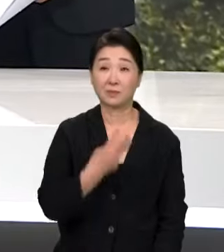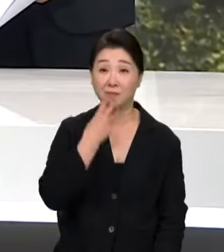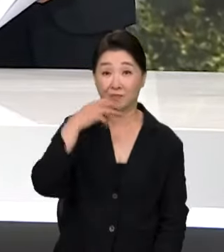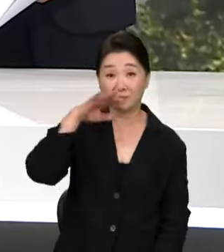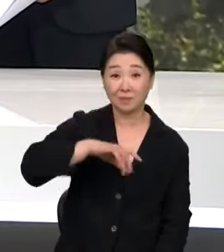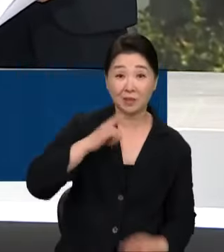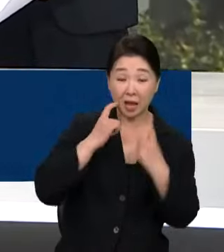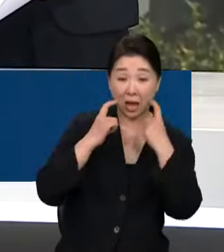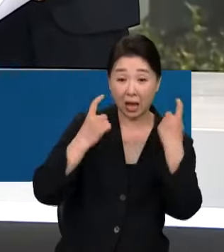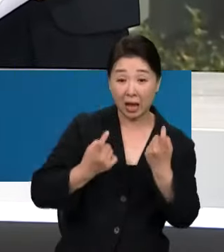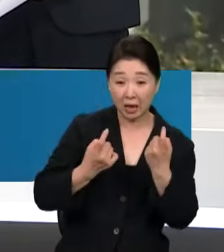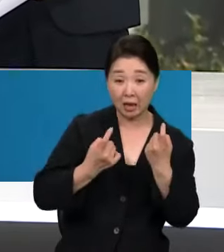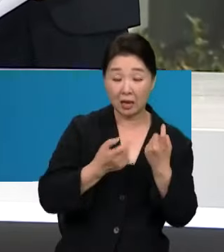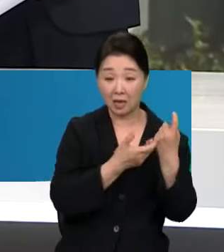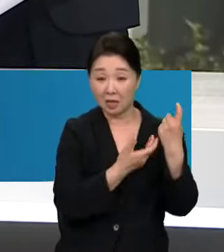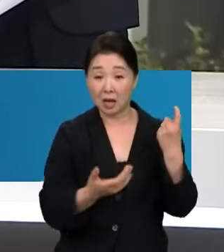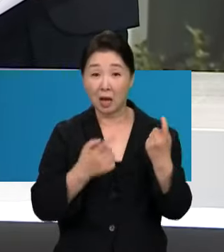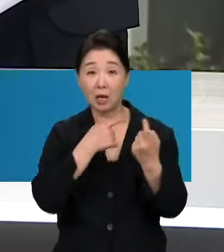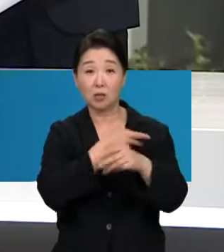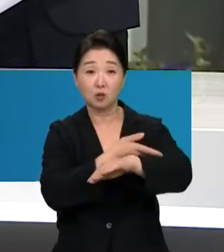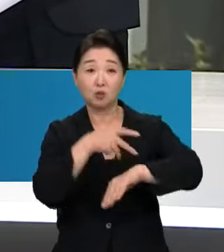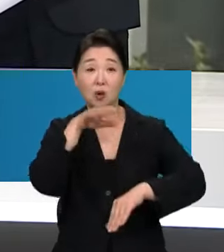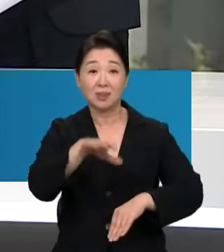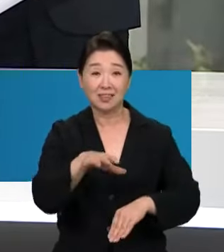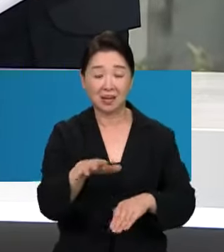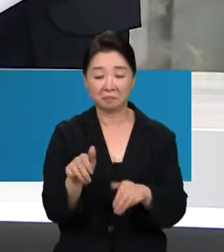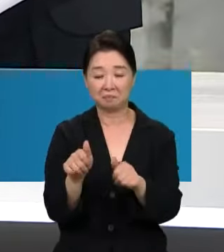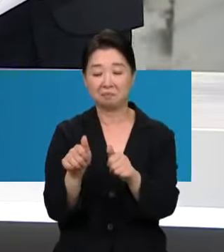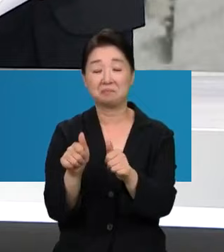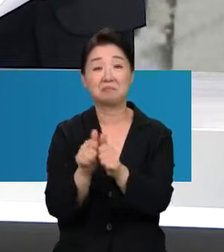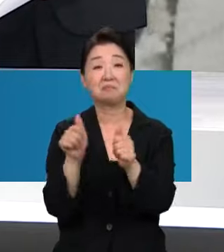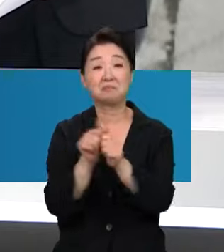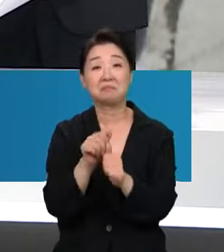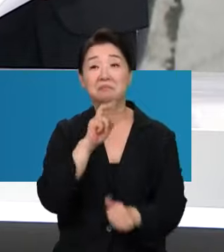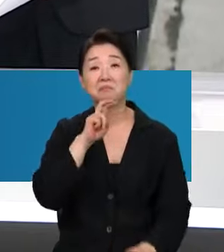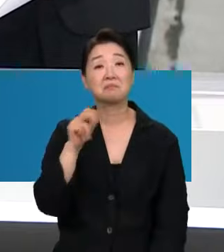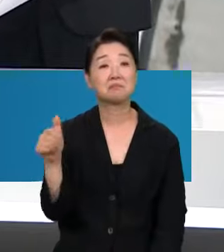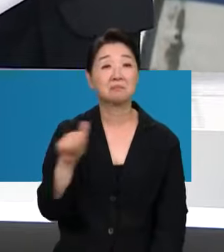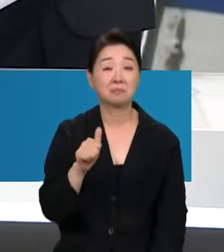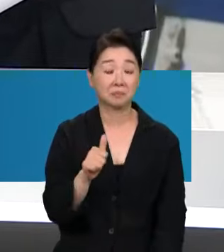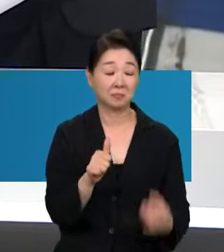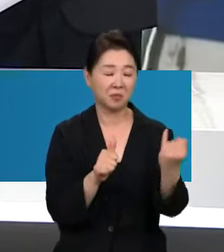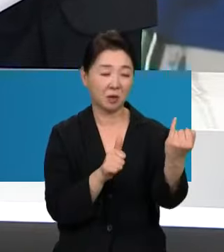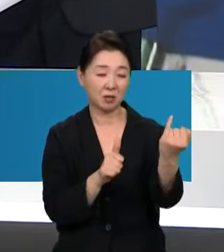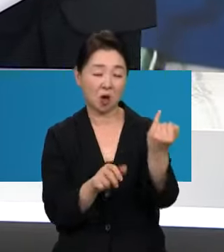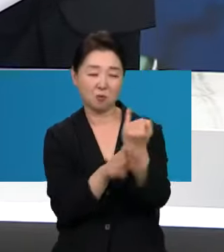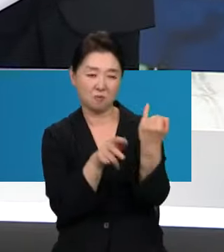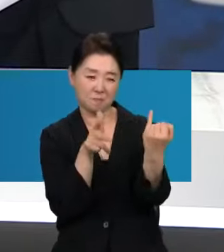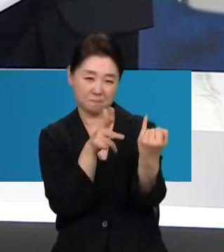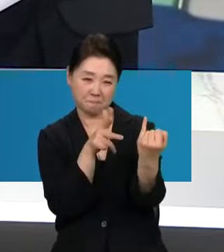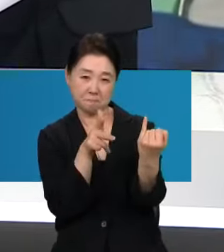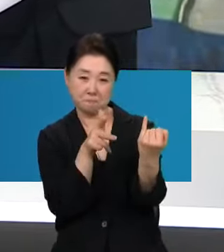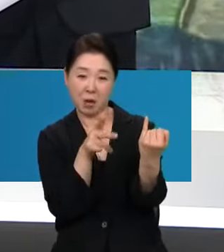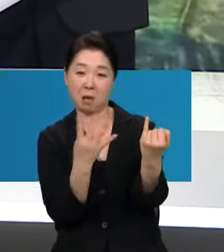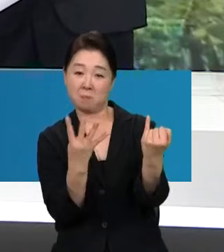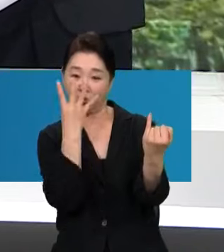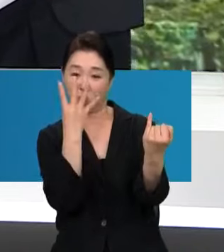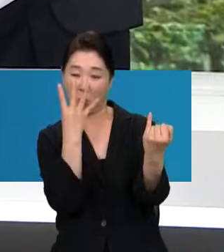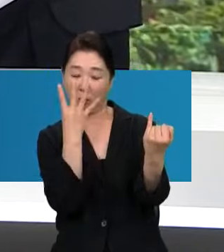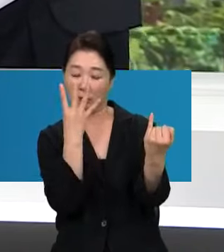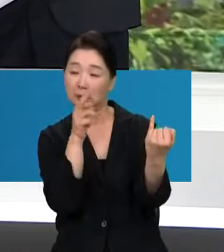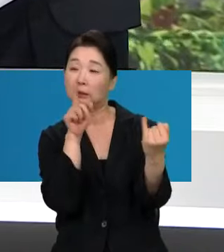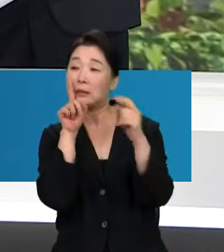서울의 한강 수영장에서 20대 남성이 여성들을 불법 촬영한 혐의로 구속됐습니다. 이 남성은 의심을 피하기